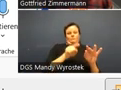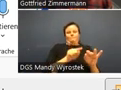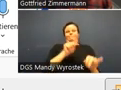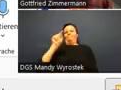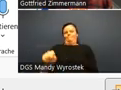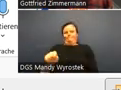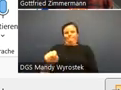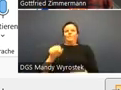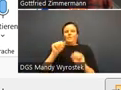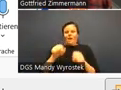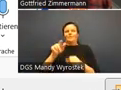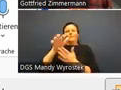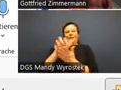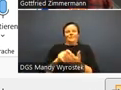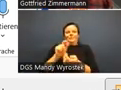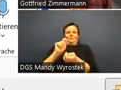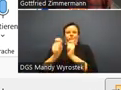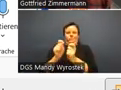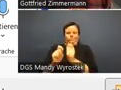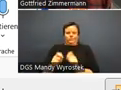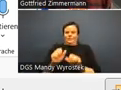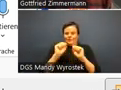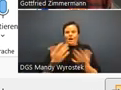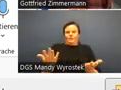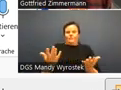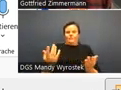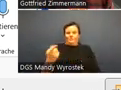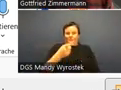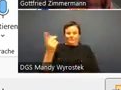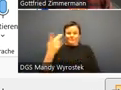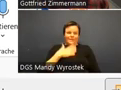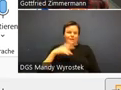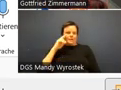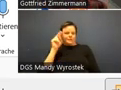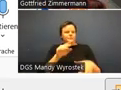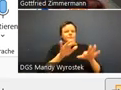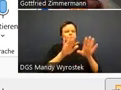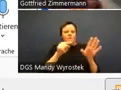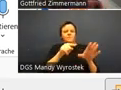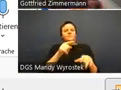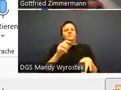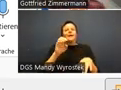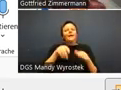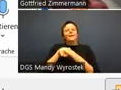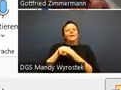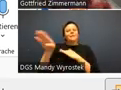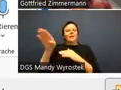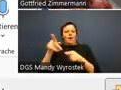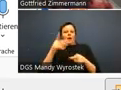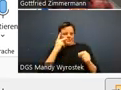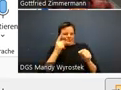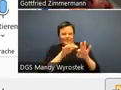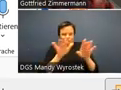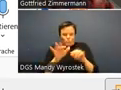irgendwas ändern. Ja? Und mit Escape komme ich wieder raus. Deshalb, wenn ich blind